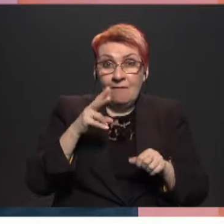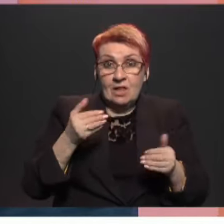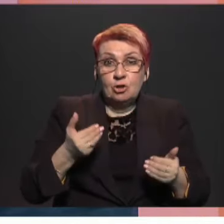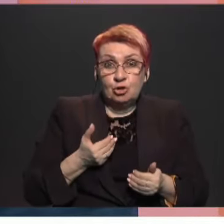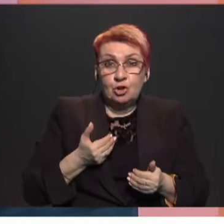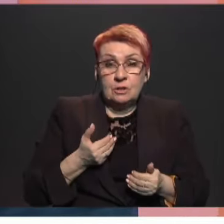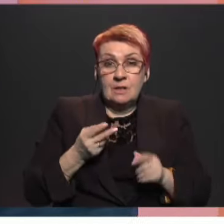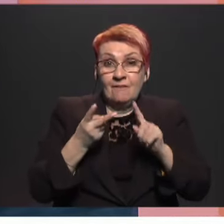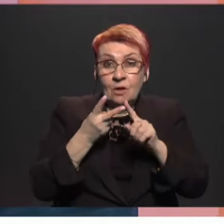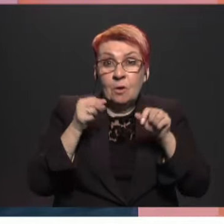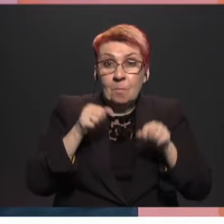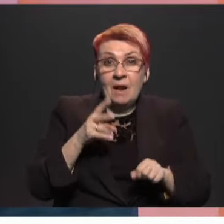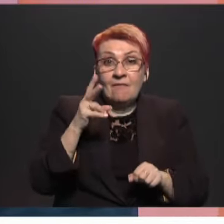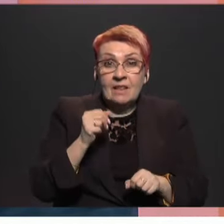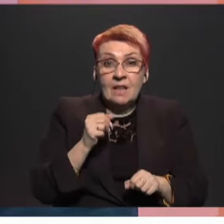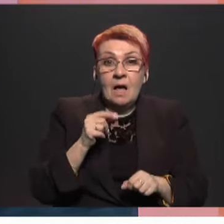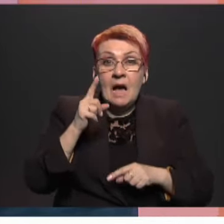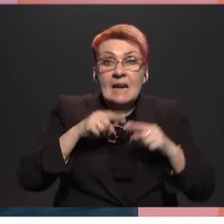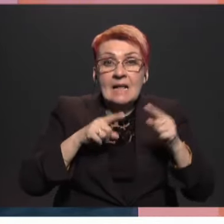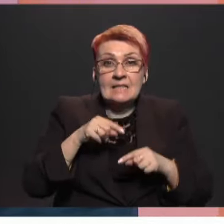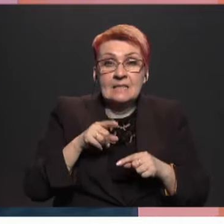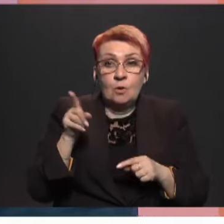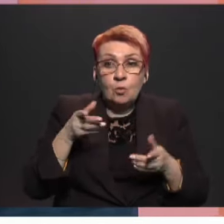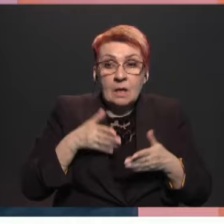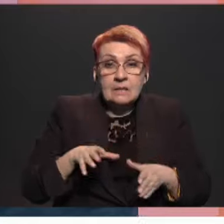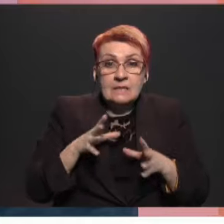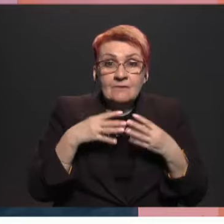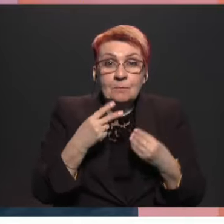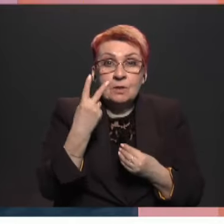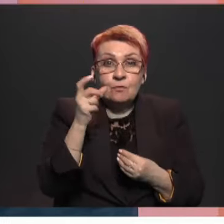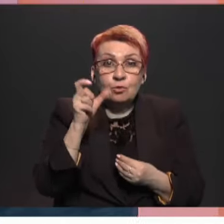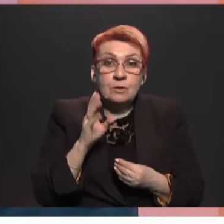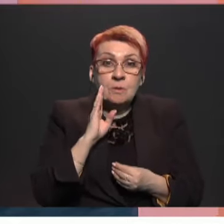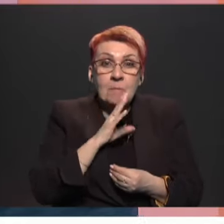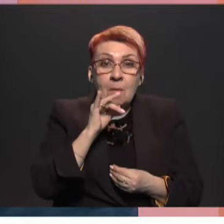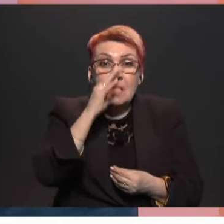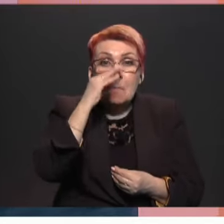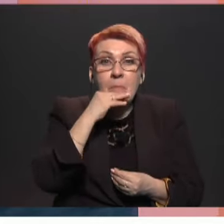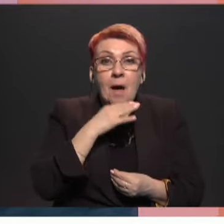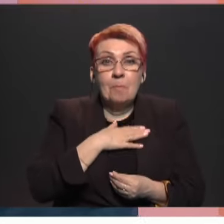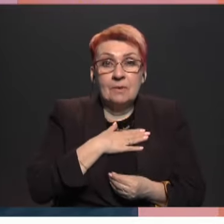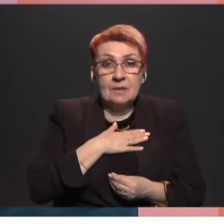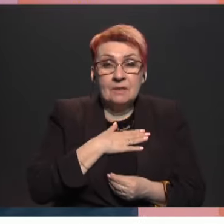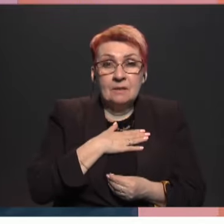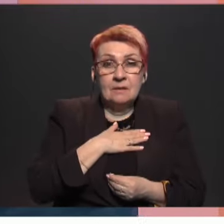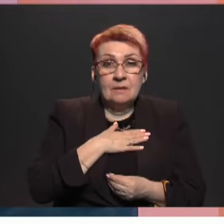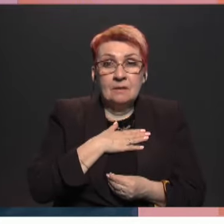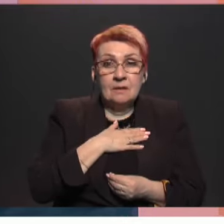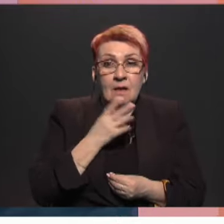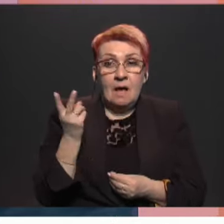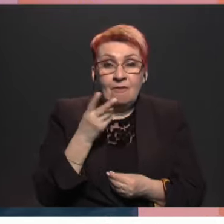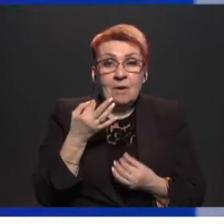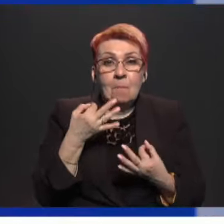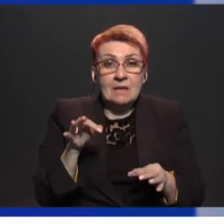– право на родителей. Потому что он родился в семье двух человек. И вот из-за того, что вы, к сожалению,